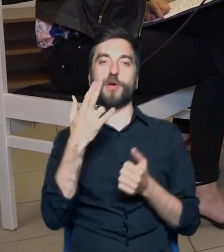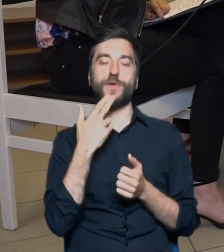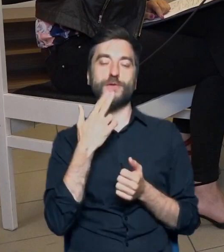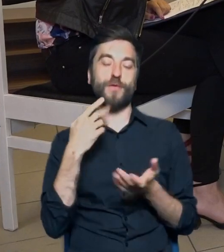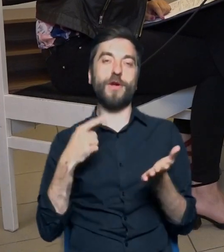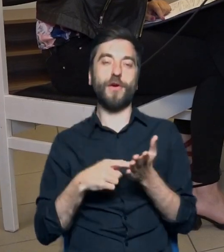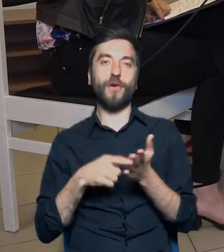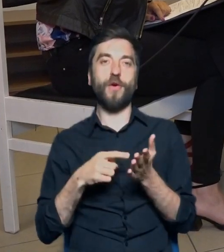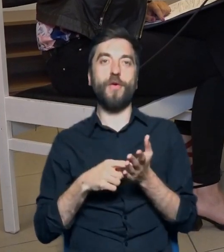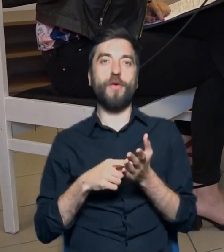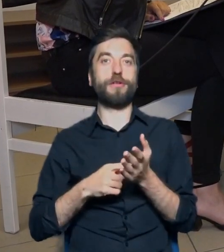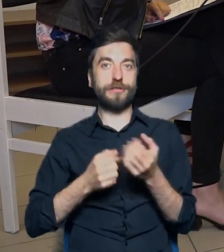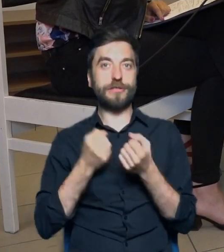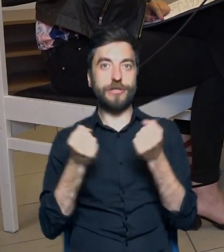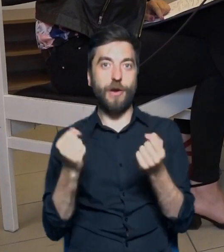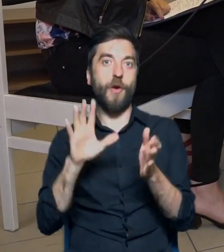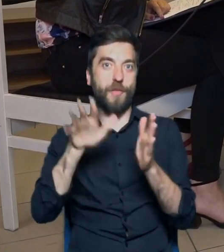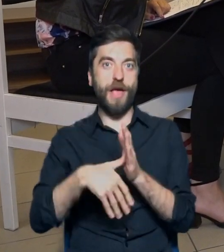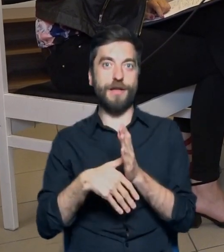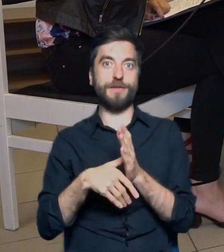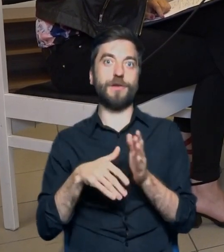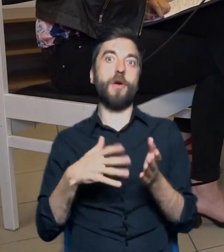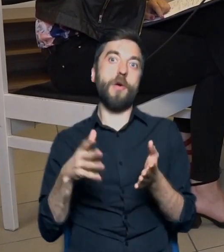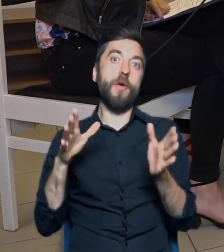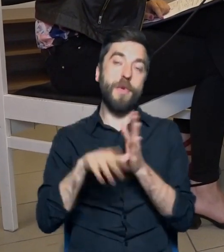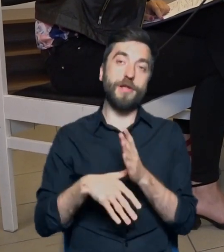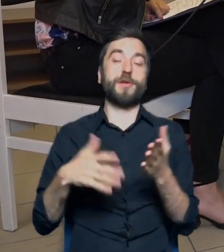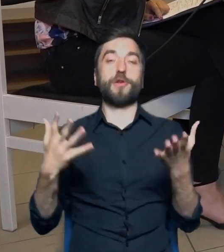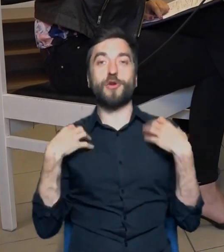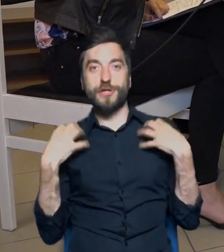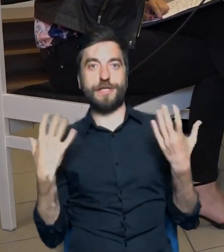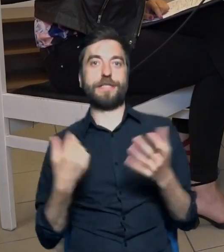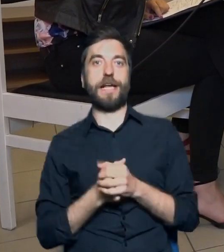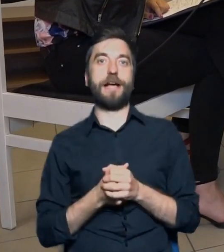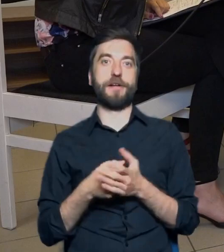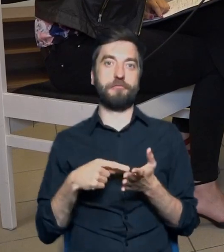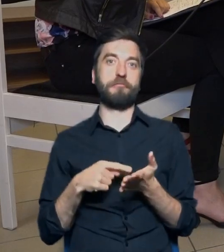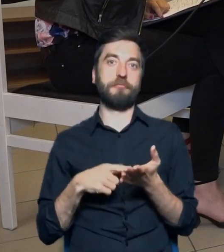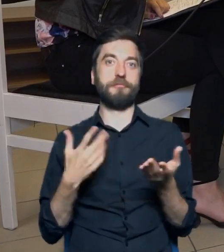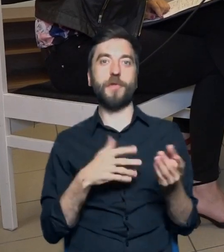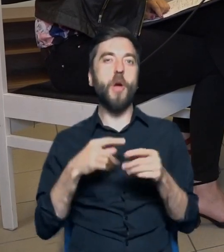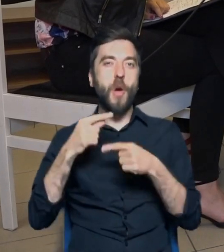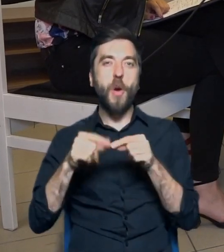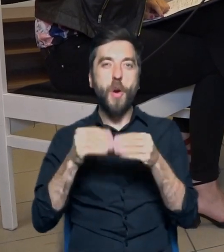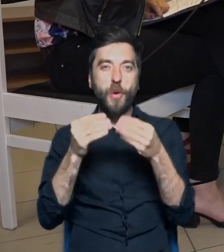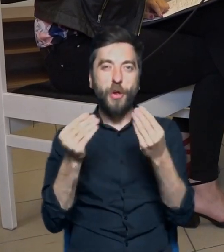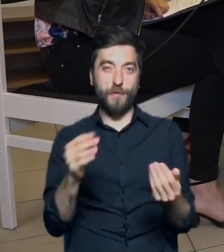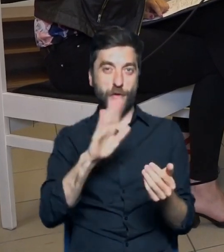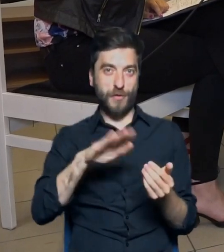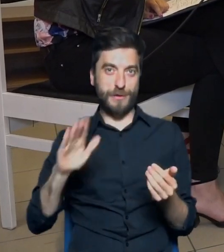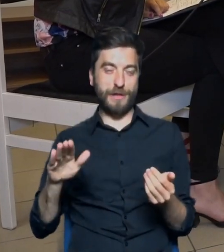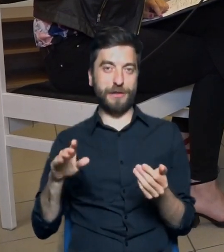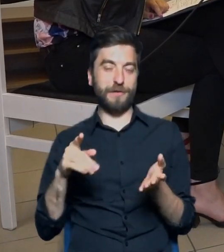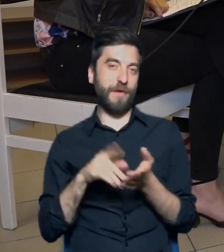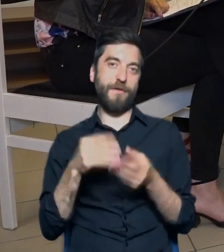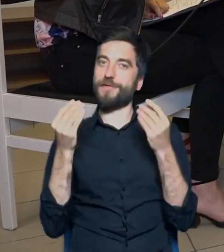Solejówek jako taki funkcjonuje jako miasto, jako miejsce do życia które i rozwoju naszych dzieci, które jest